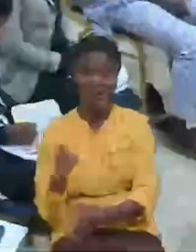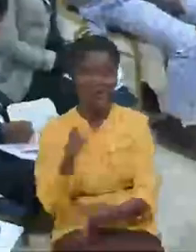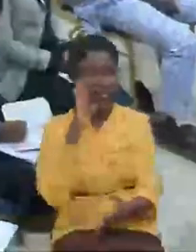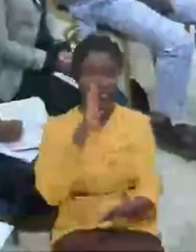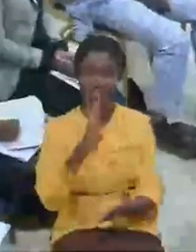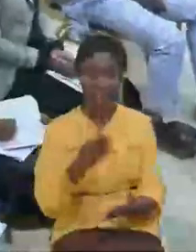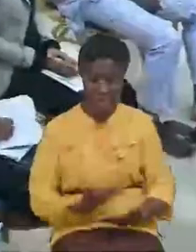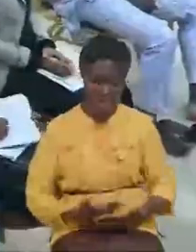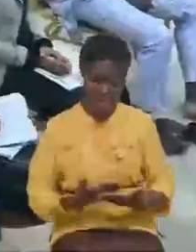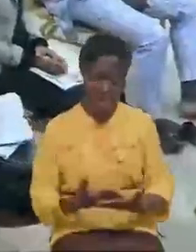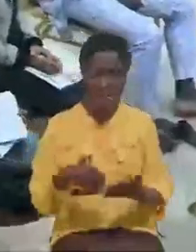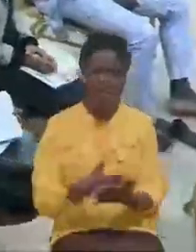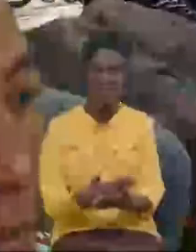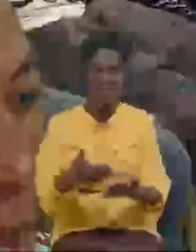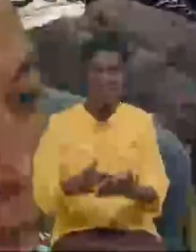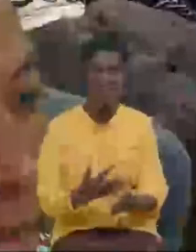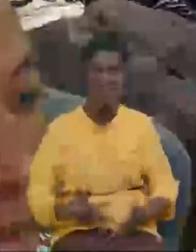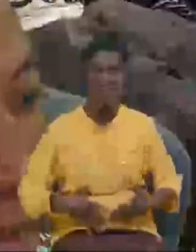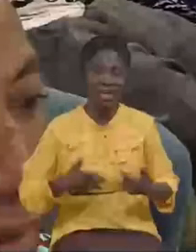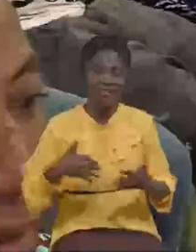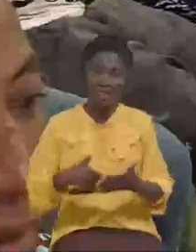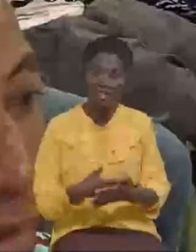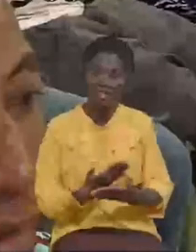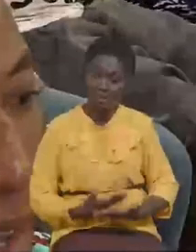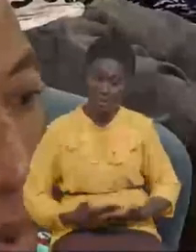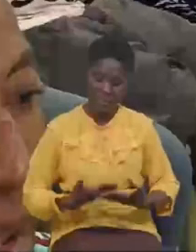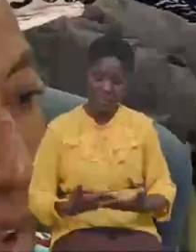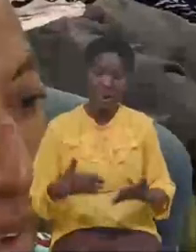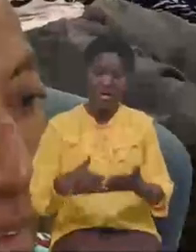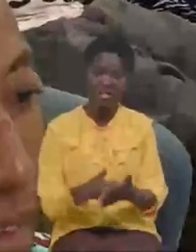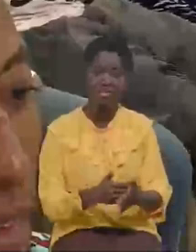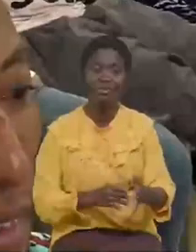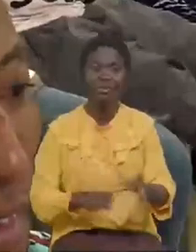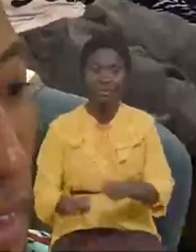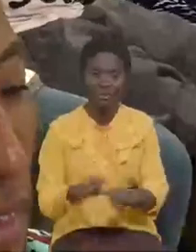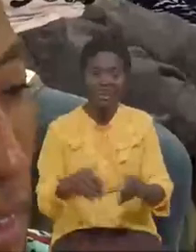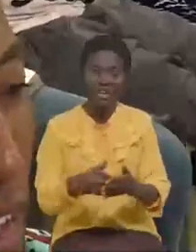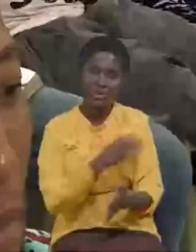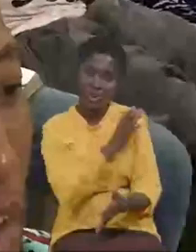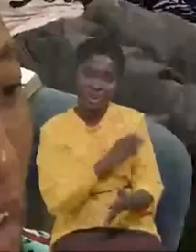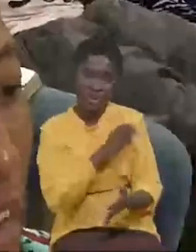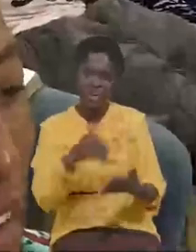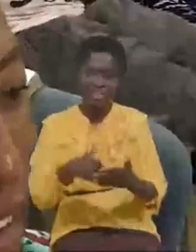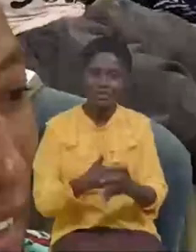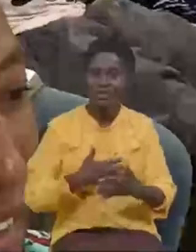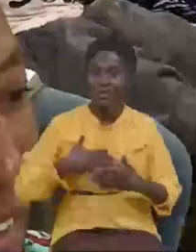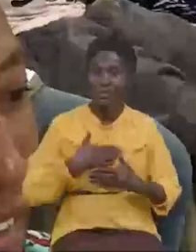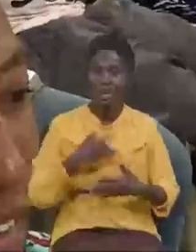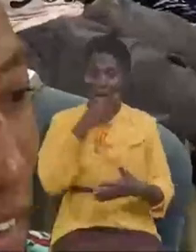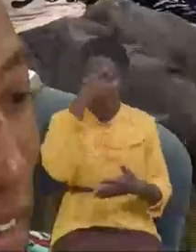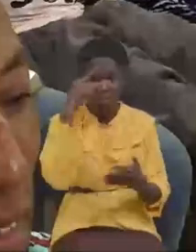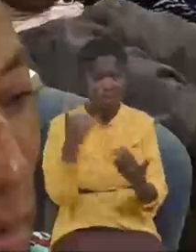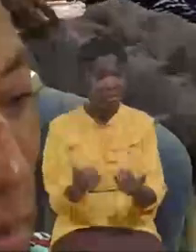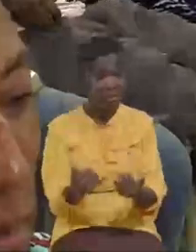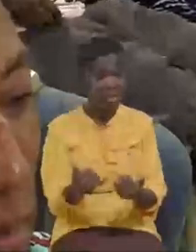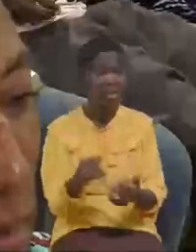une nouvelle vie, une nouvelle naissance, un nouveau caractère, une nouvelle jouissance parce que